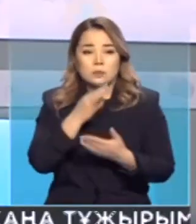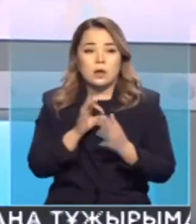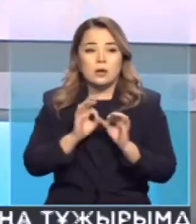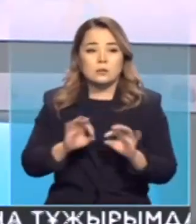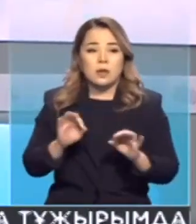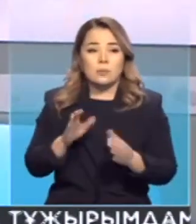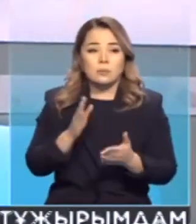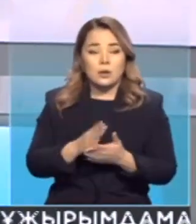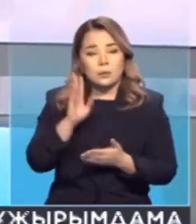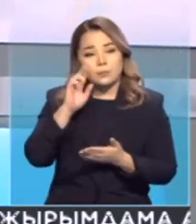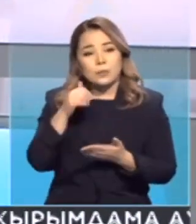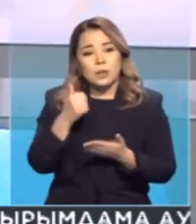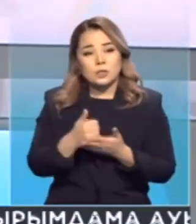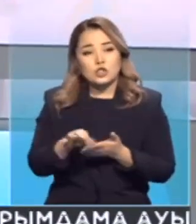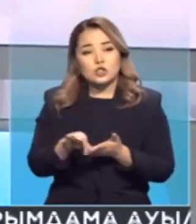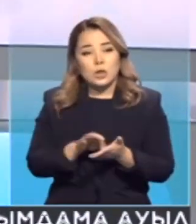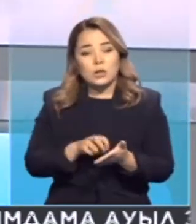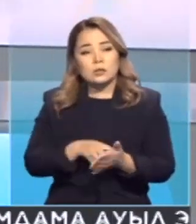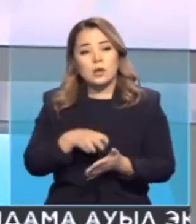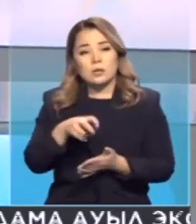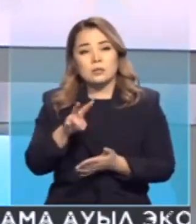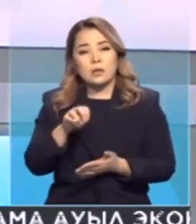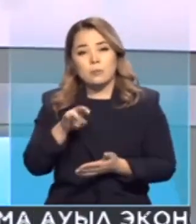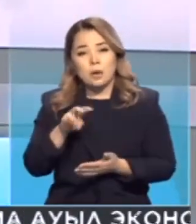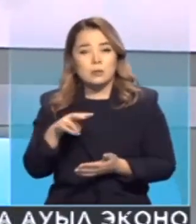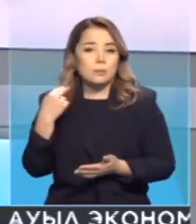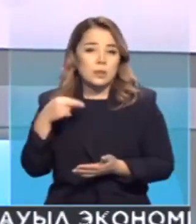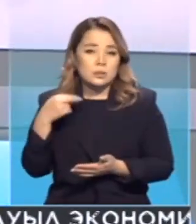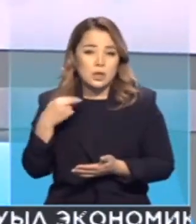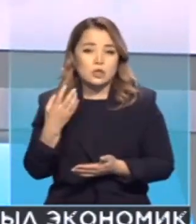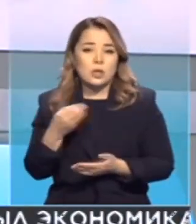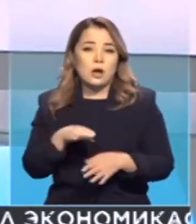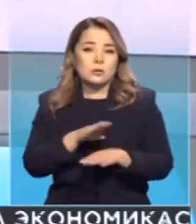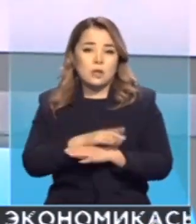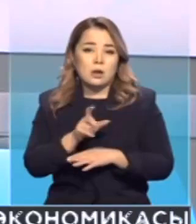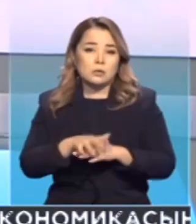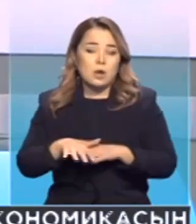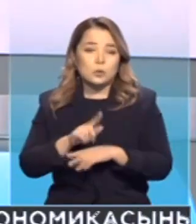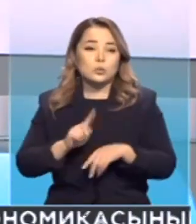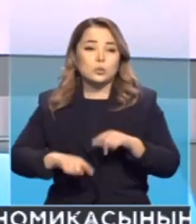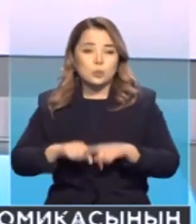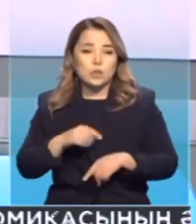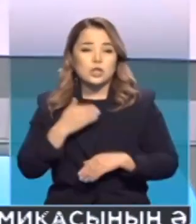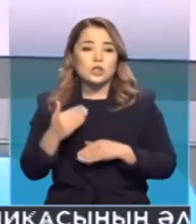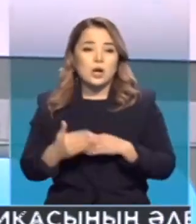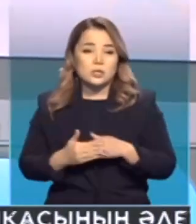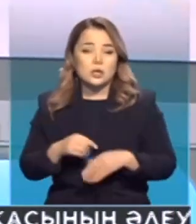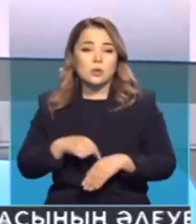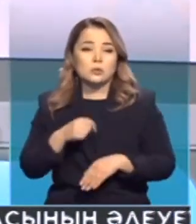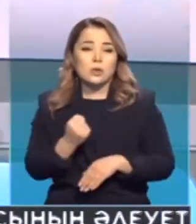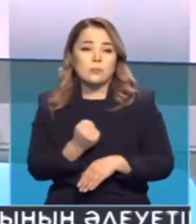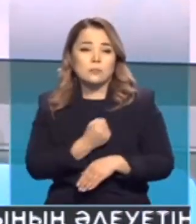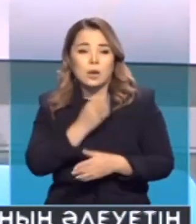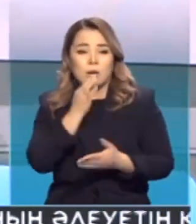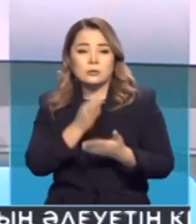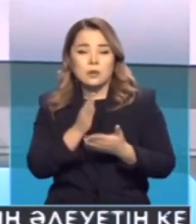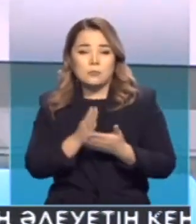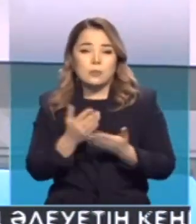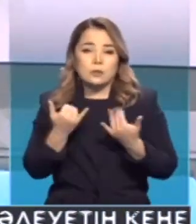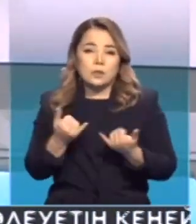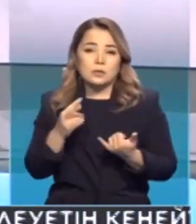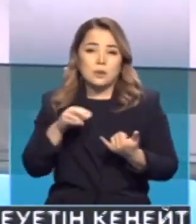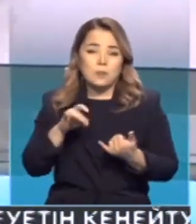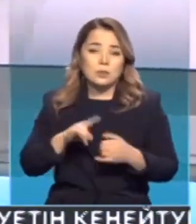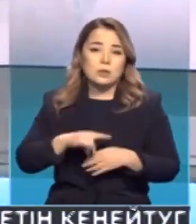қабылдады. Мемлекет басшысы жеделхатта Непал президентіне және қайтыс болғандардың туыстары мен жақындарына көңіл айтты. Ал Непалда